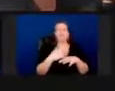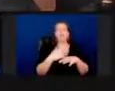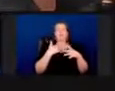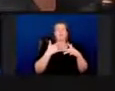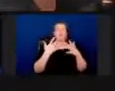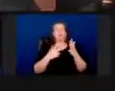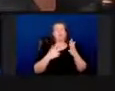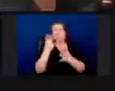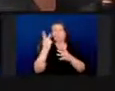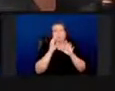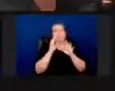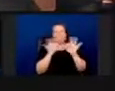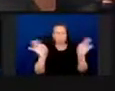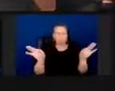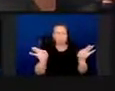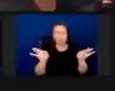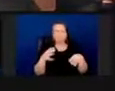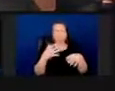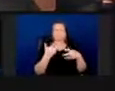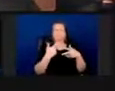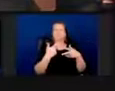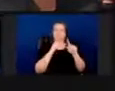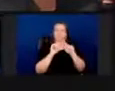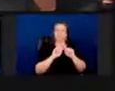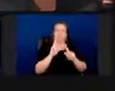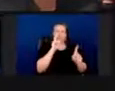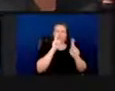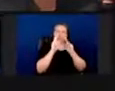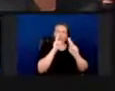lugha za kigeni,